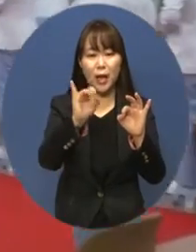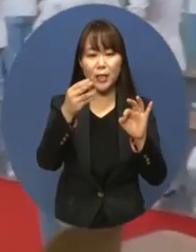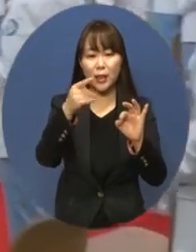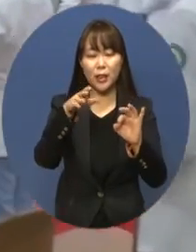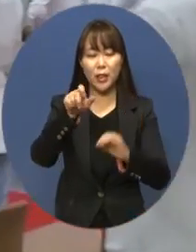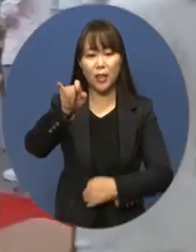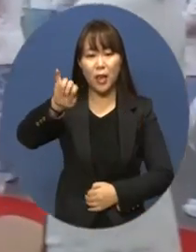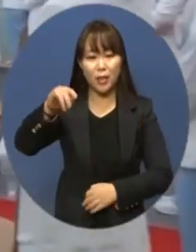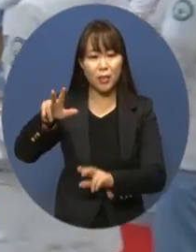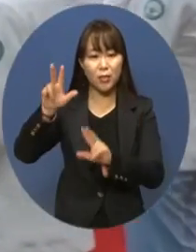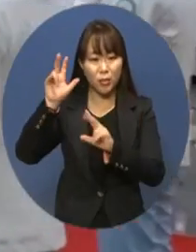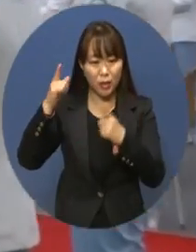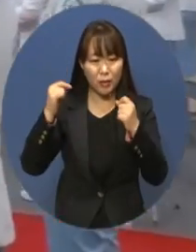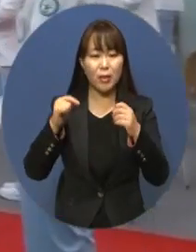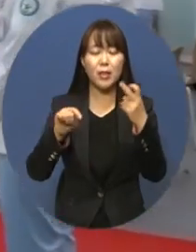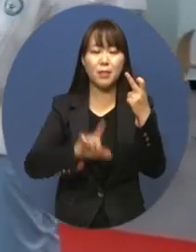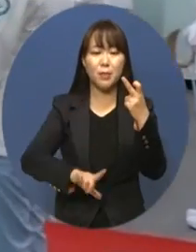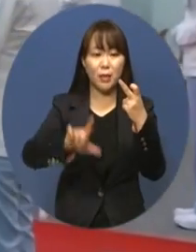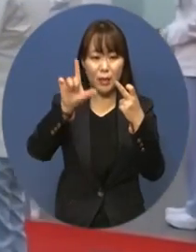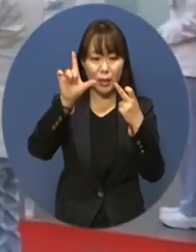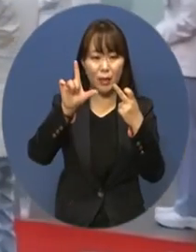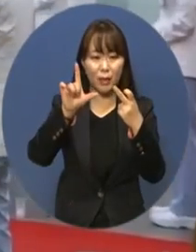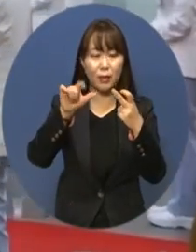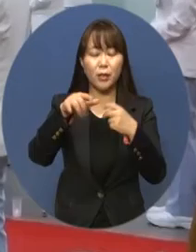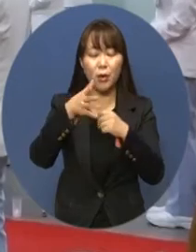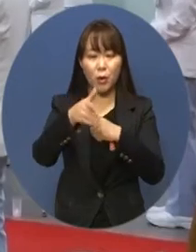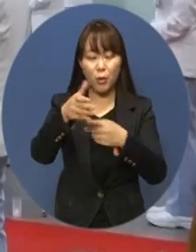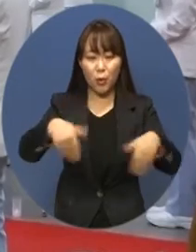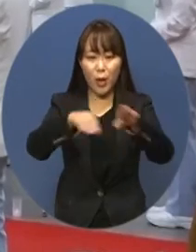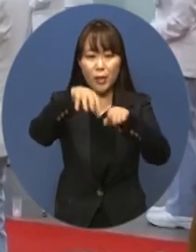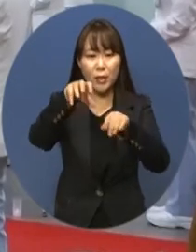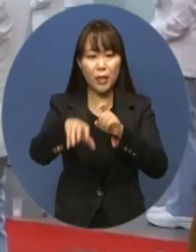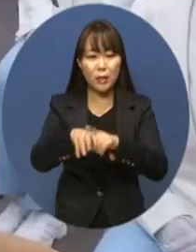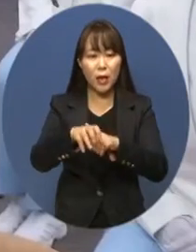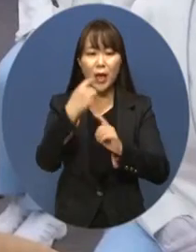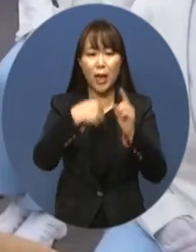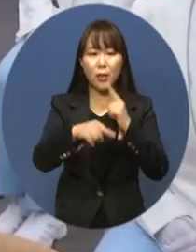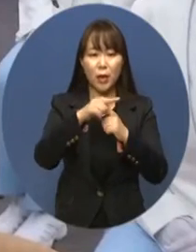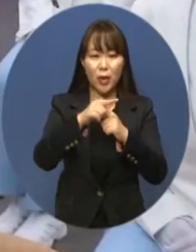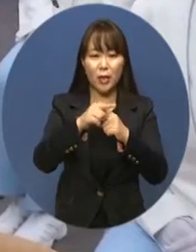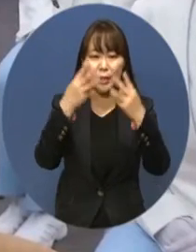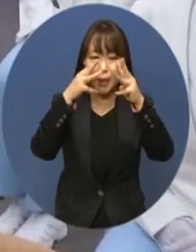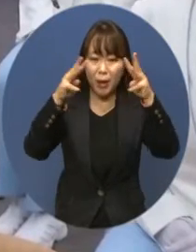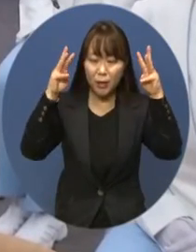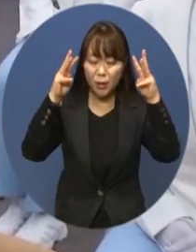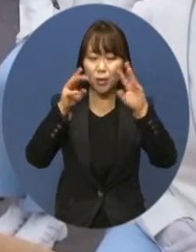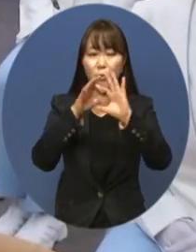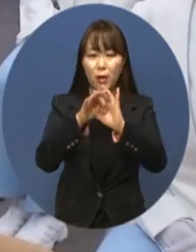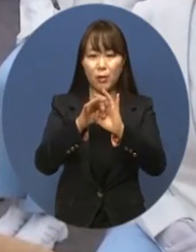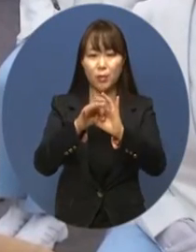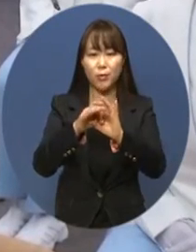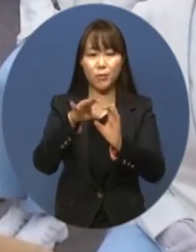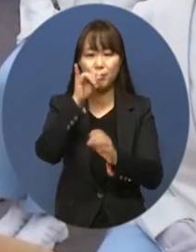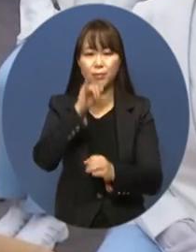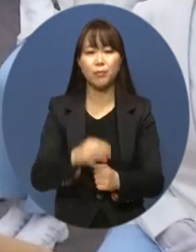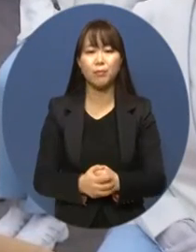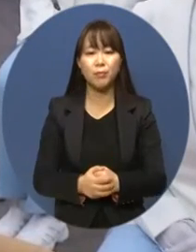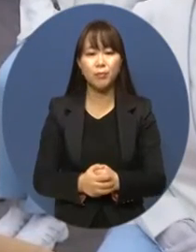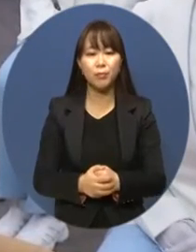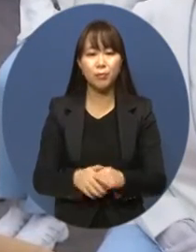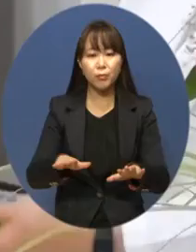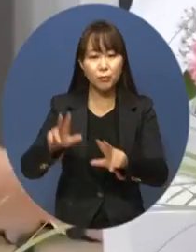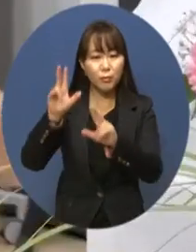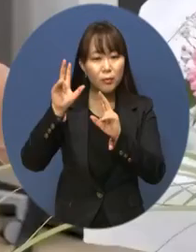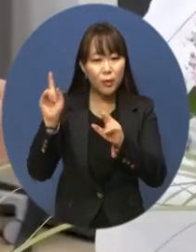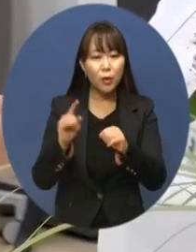선서식을 지난 10일 군장대학교 보건 학원에서 간호학과 3학년을 대상으로 가졌습니다 이번 선